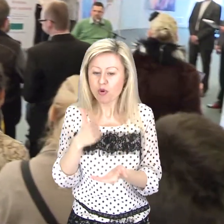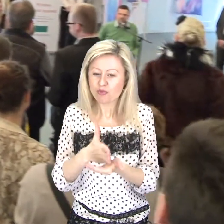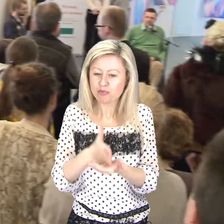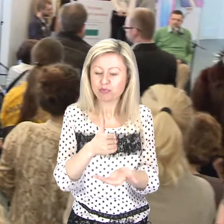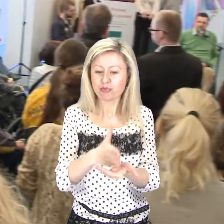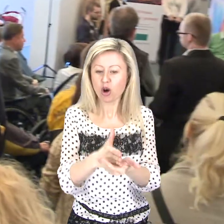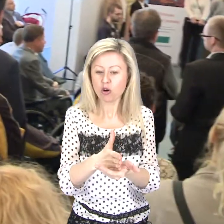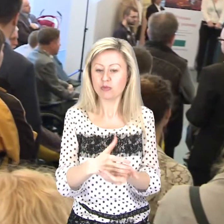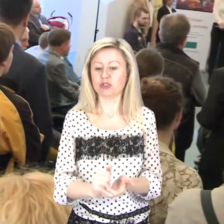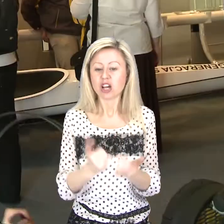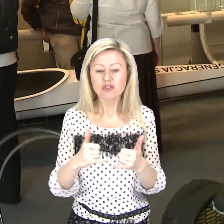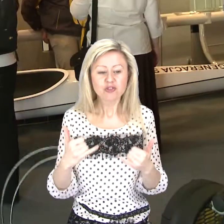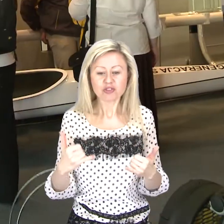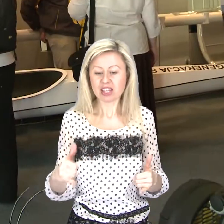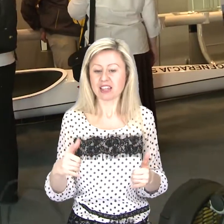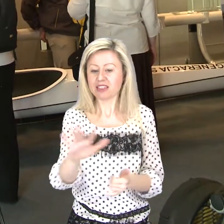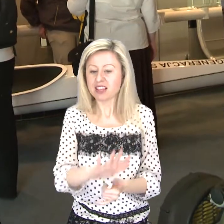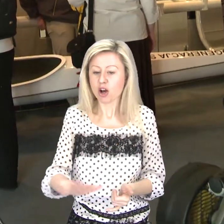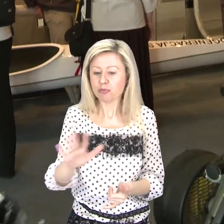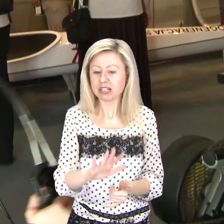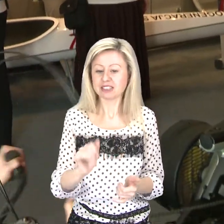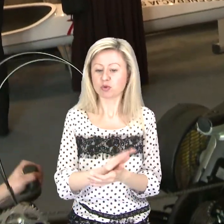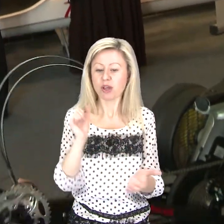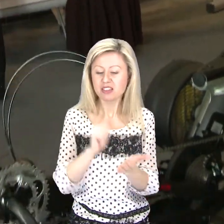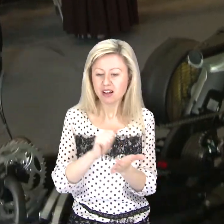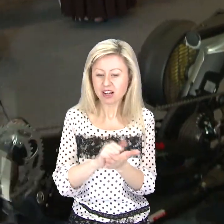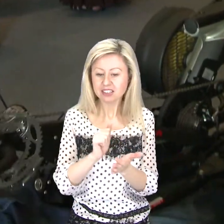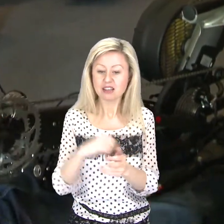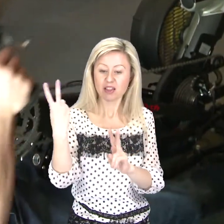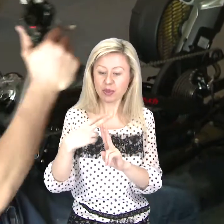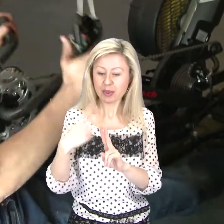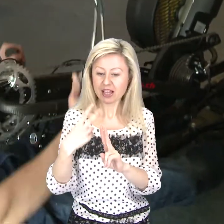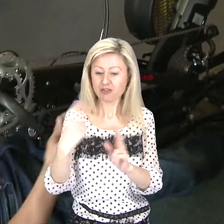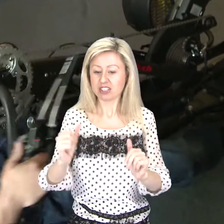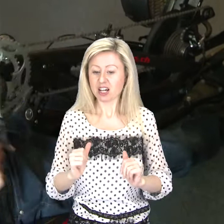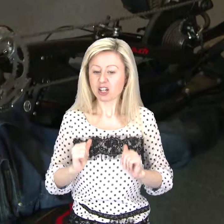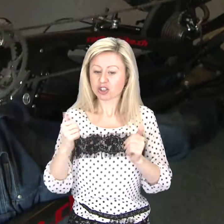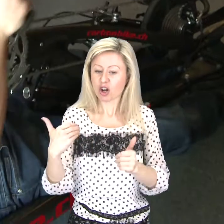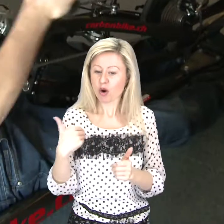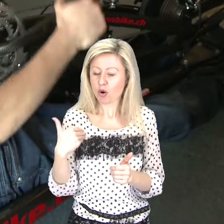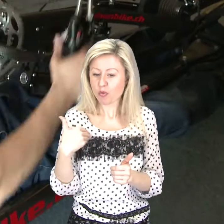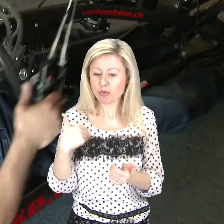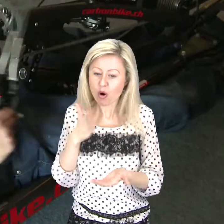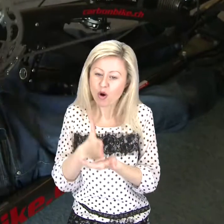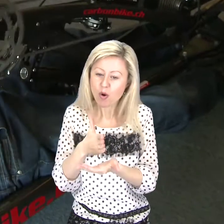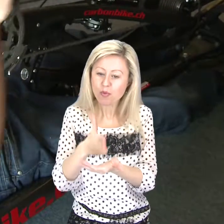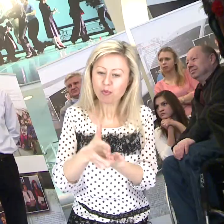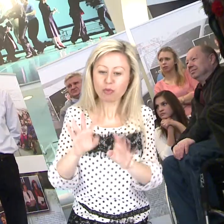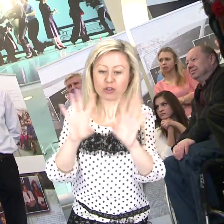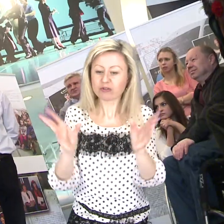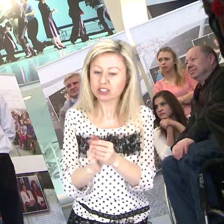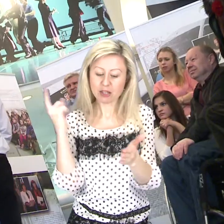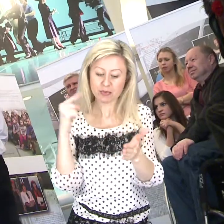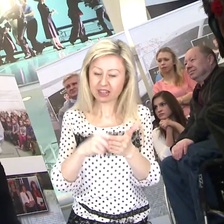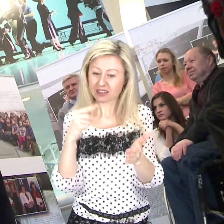u siebie, w swoim powiecie, jak jest wydawana gazeta regionalna, telewizja działa, żeby honorowy patronat objąć nad tym i pomóc nam w